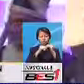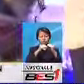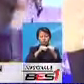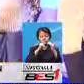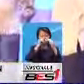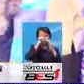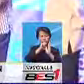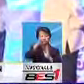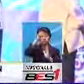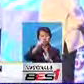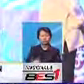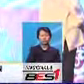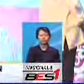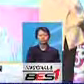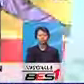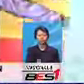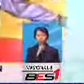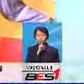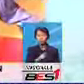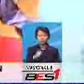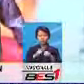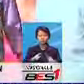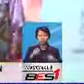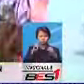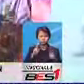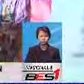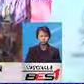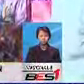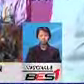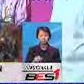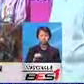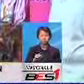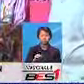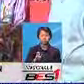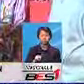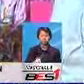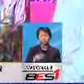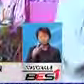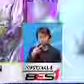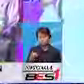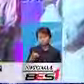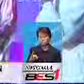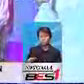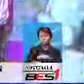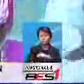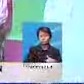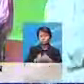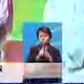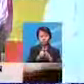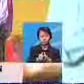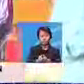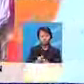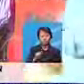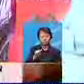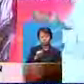tinggi. Yang di-Pertua Dewan Rakyat Tan Sri Pandikar Amin Mulia menyifatkan di bawah kepimpinan Tan